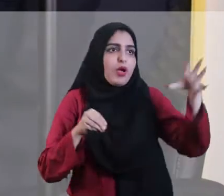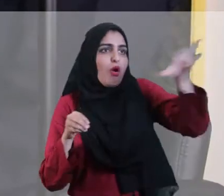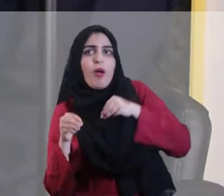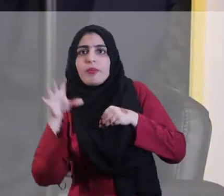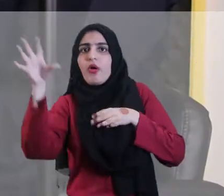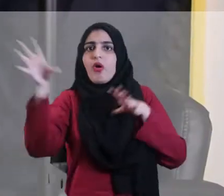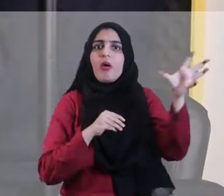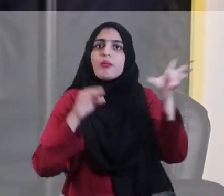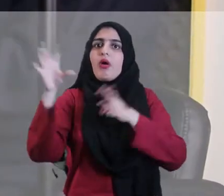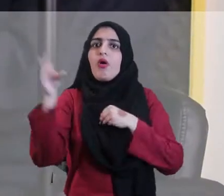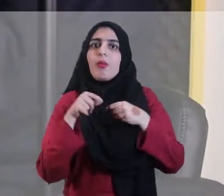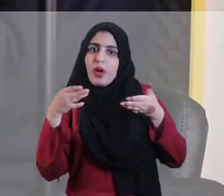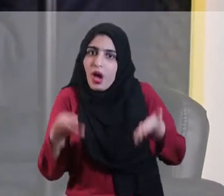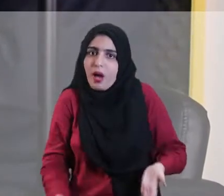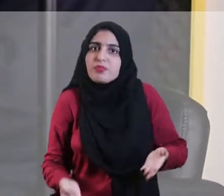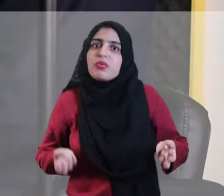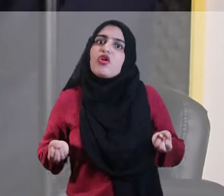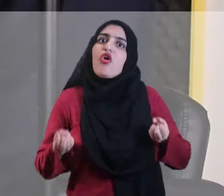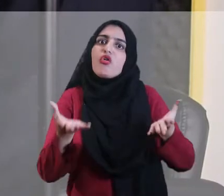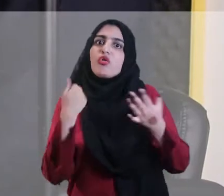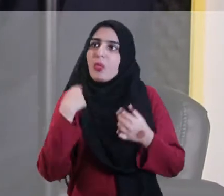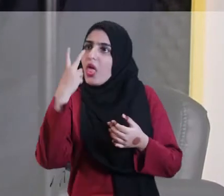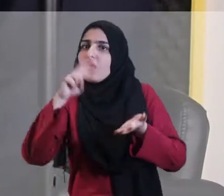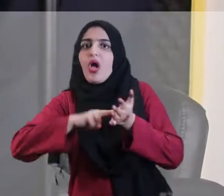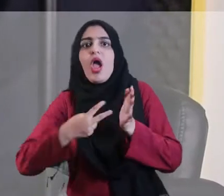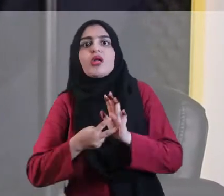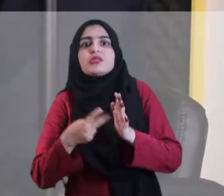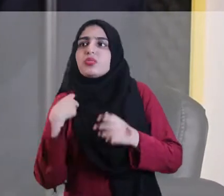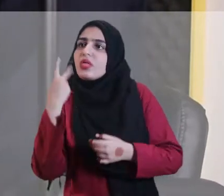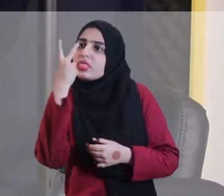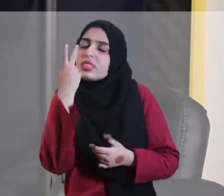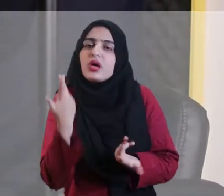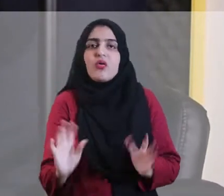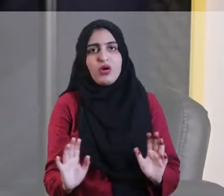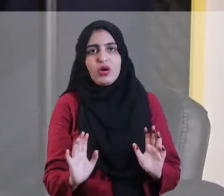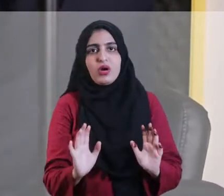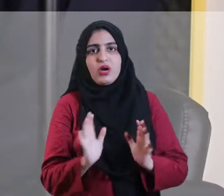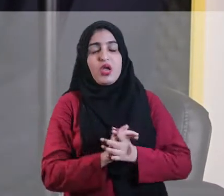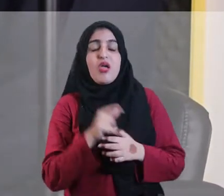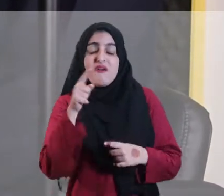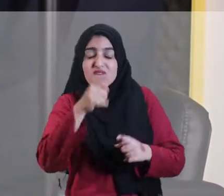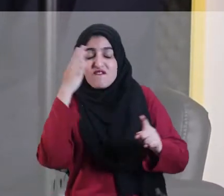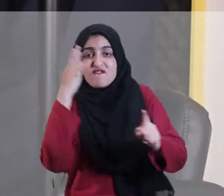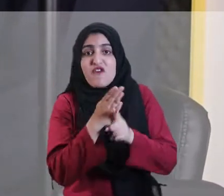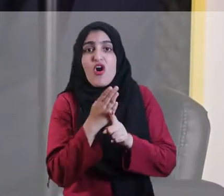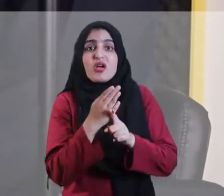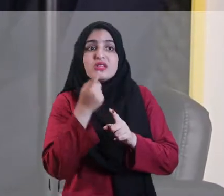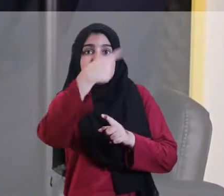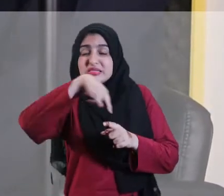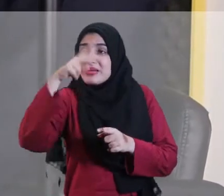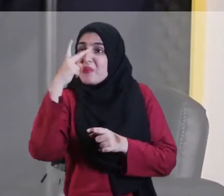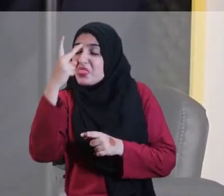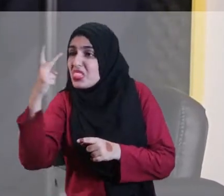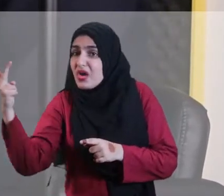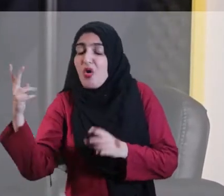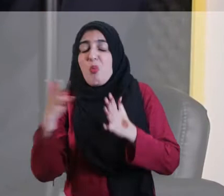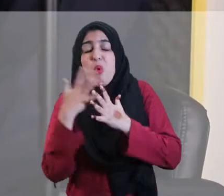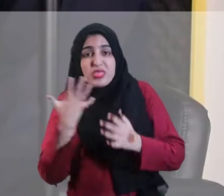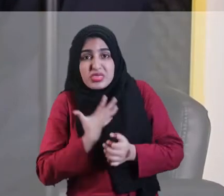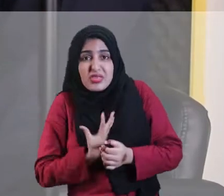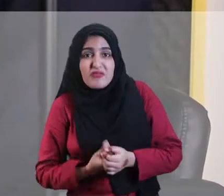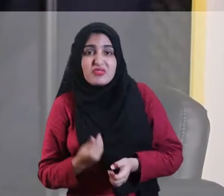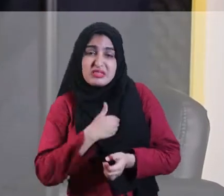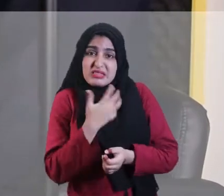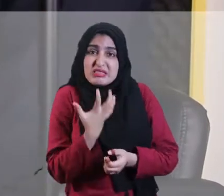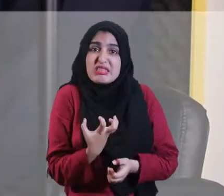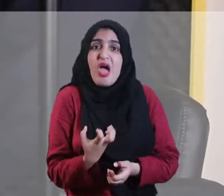और उसने भी खींची छा जाइए अभी लेटेस्ट रियल में हुआ था यह साल में यह चीजें आपको जरूर नजर आती है तो अब दुख होता